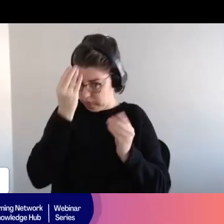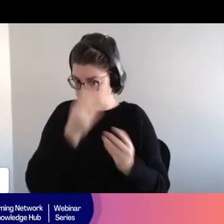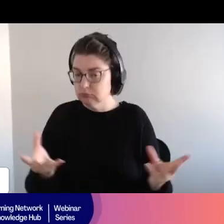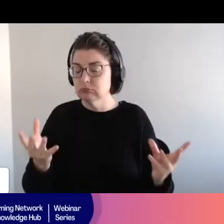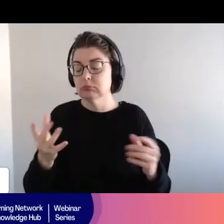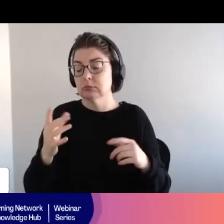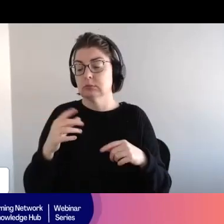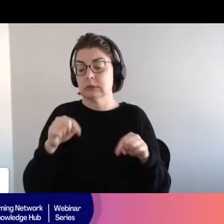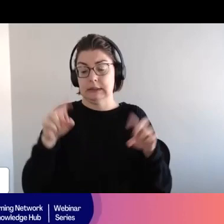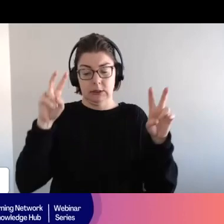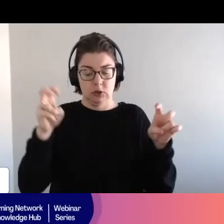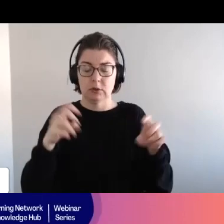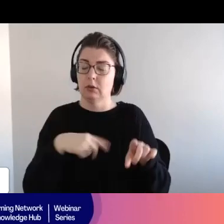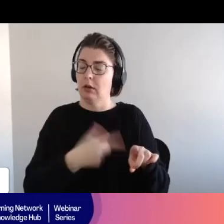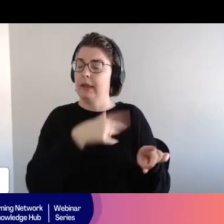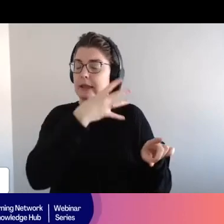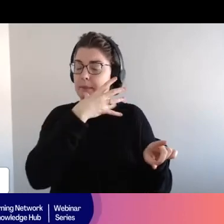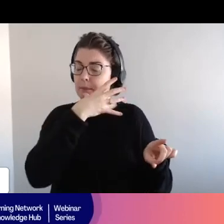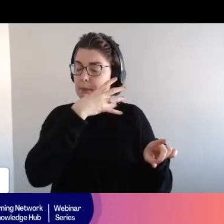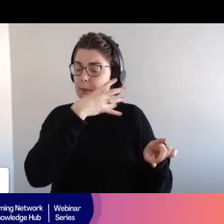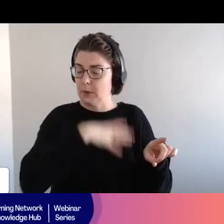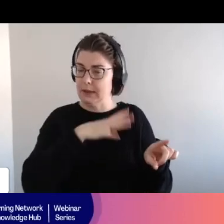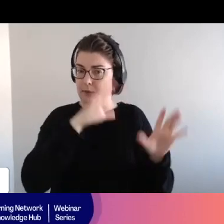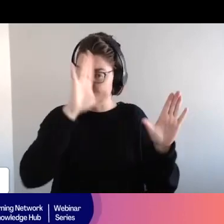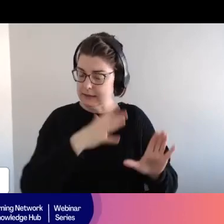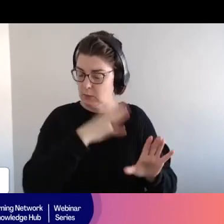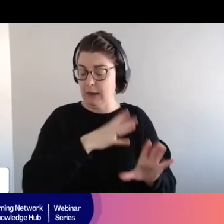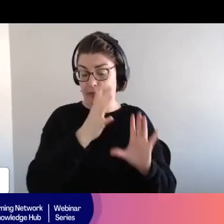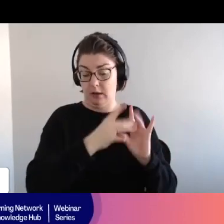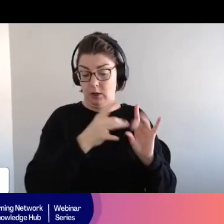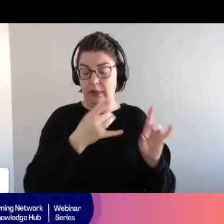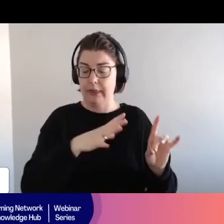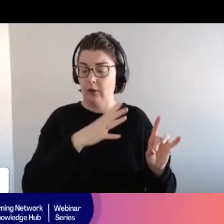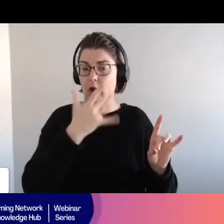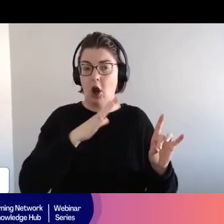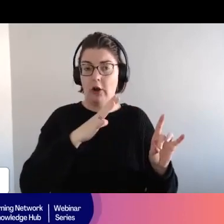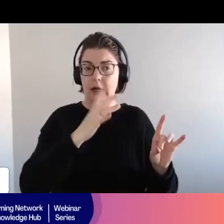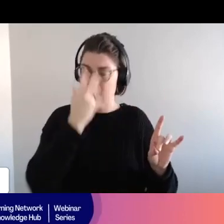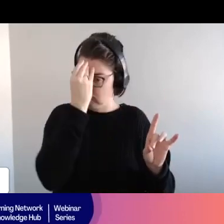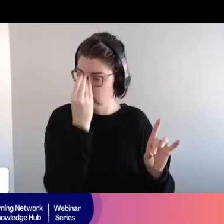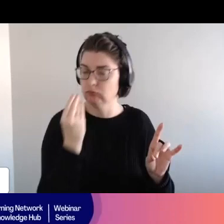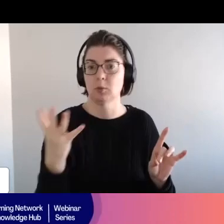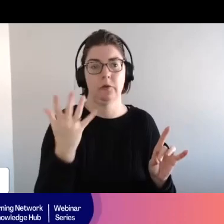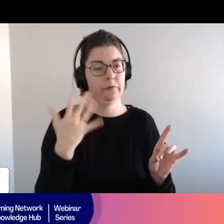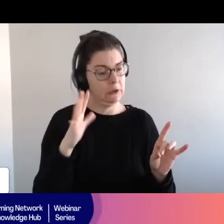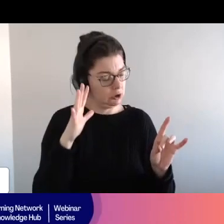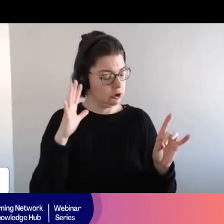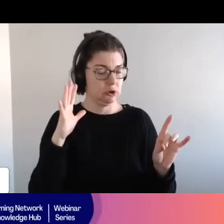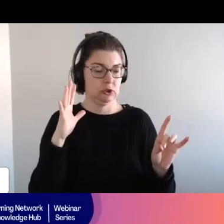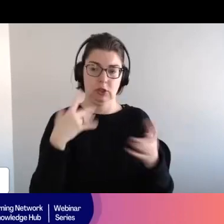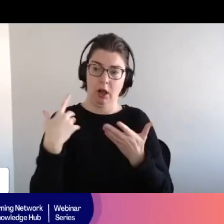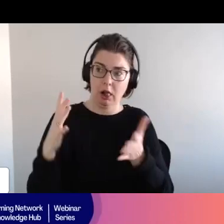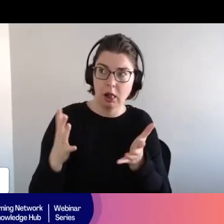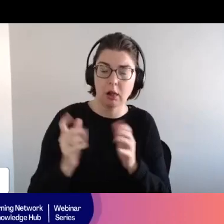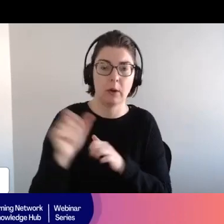mentionné c'est jeune femme incroyable vont nous parler des enjeux qui ont déjà été signalés